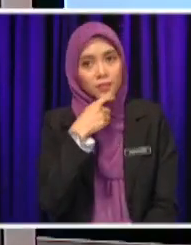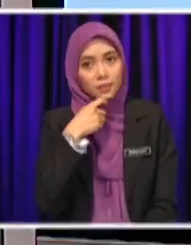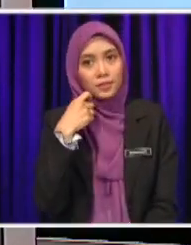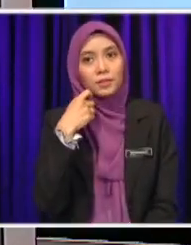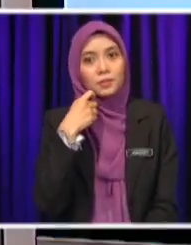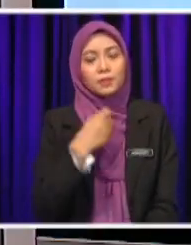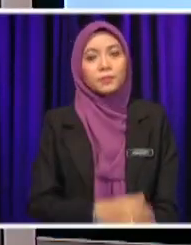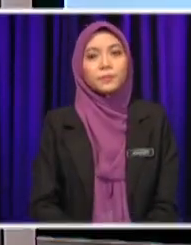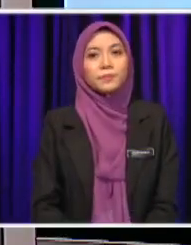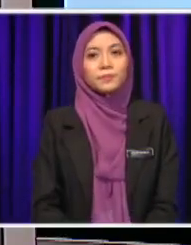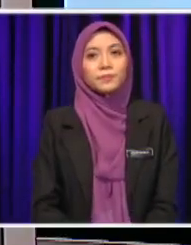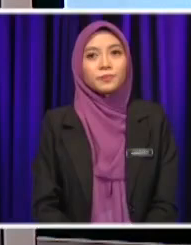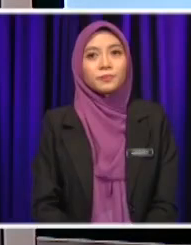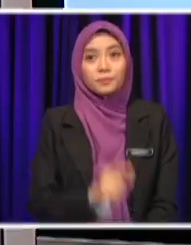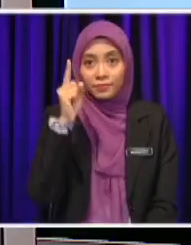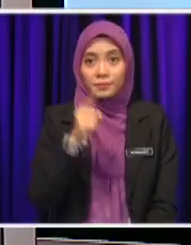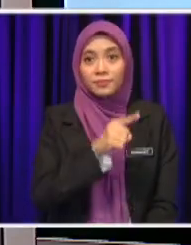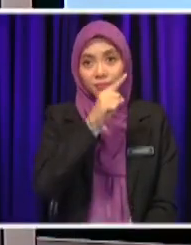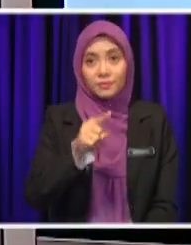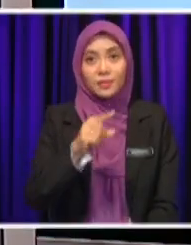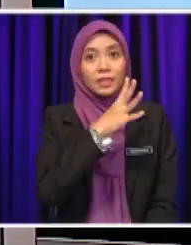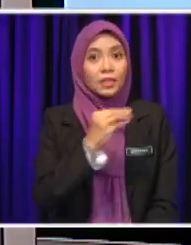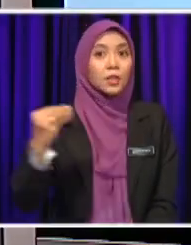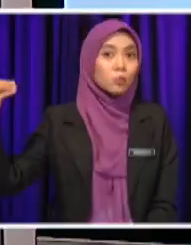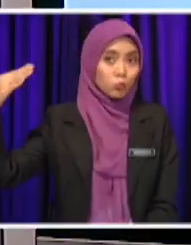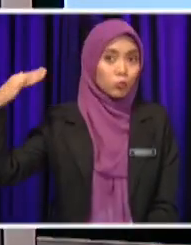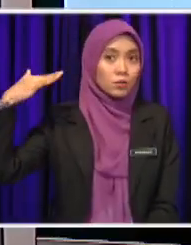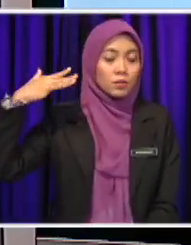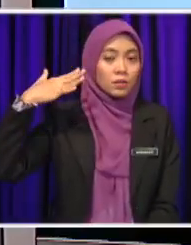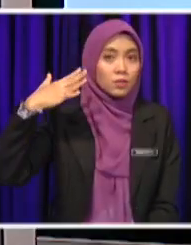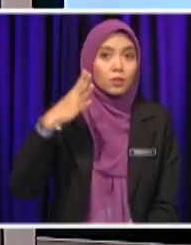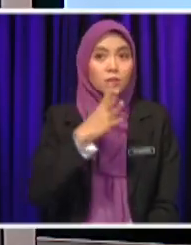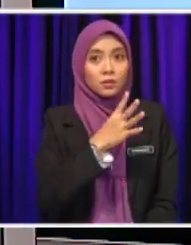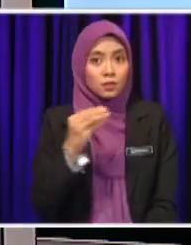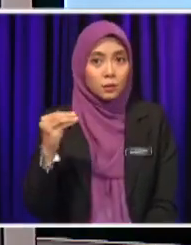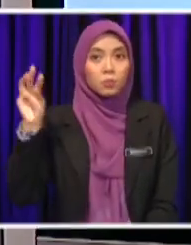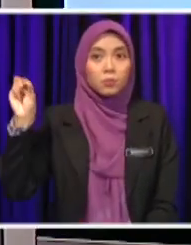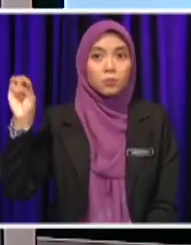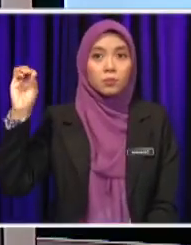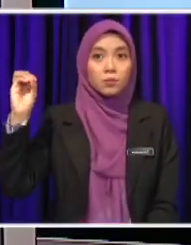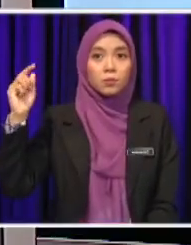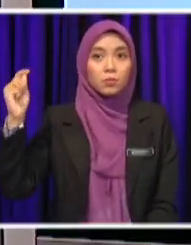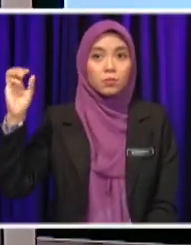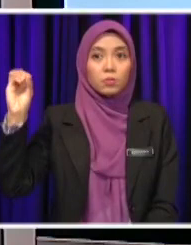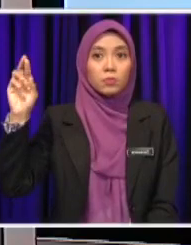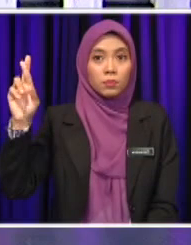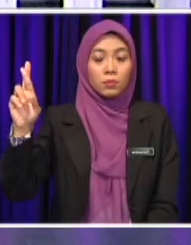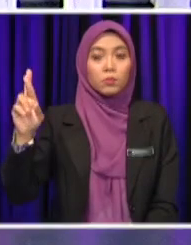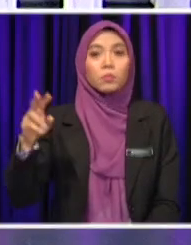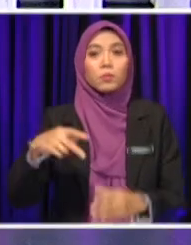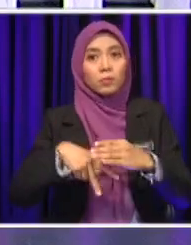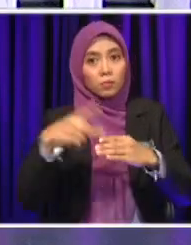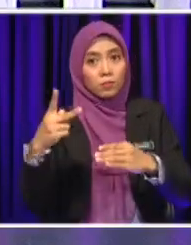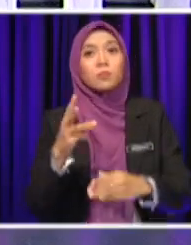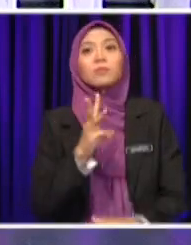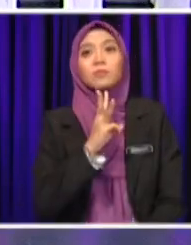Kering. Okey, dia mengeluarkan tanda X, dia akan berbunyi dan juga motor akan dihidupkan untuk menghidupkan pump. Okey. Jika kurang daripada